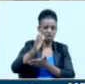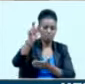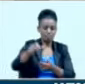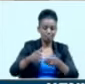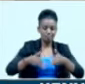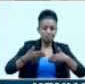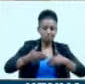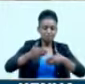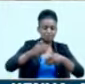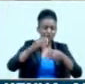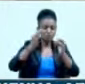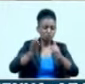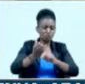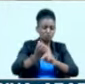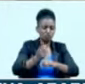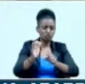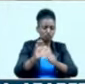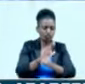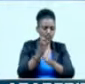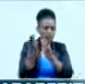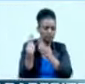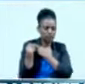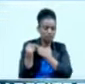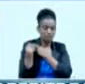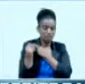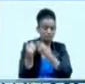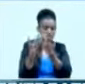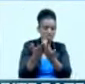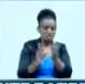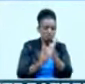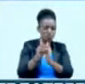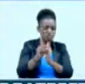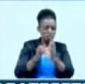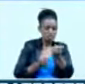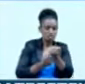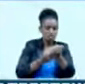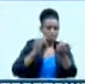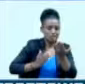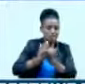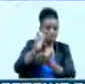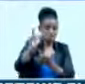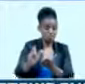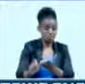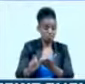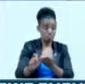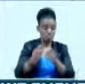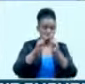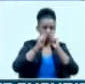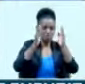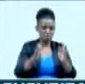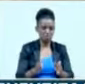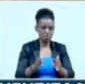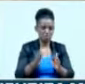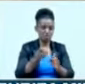muntu yishimira intambwe imaze kugerwaho mu kuzuza inshingano zayo zijyanye no guteza imbere ndetse no kurengera uburenganzira bwa muntu. Bienvenue